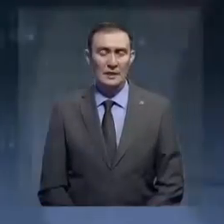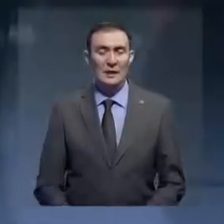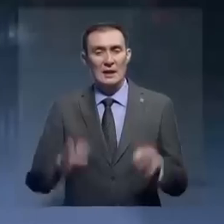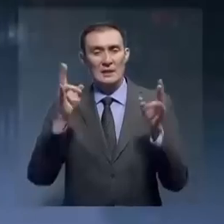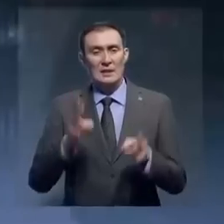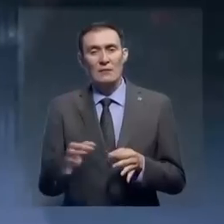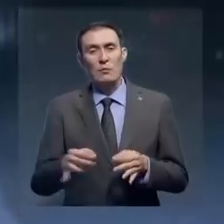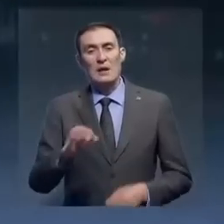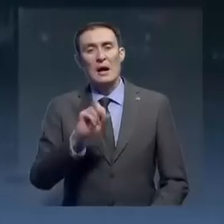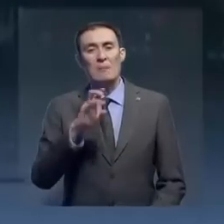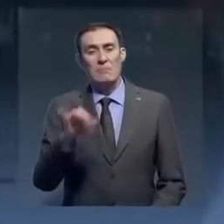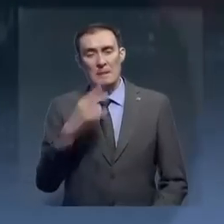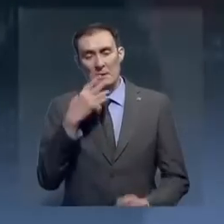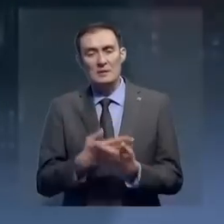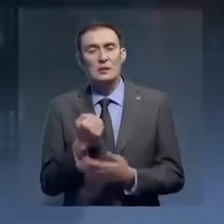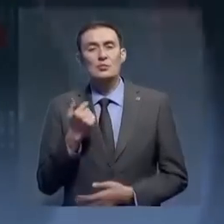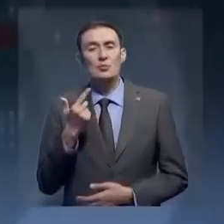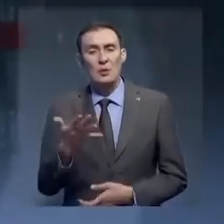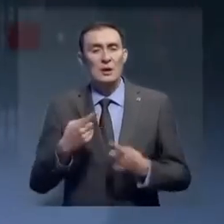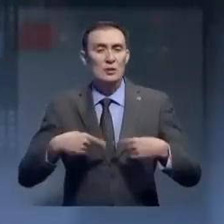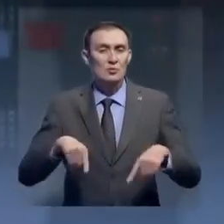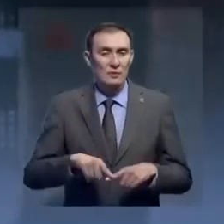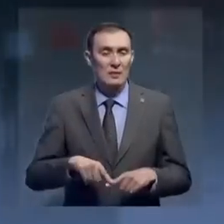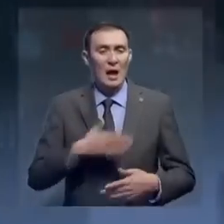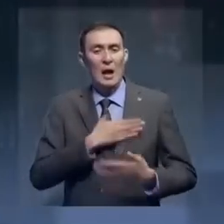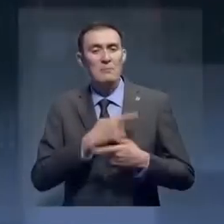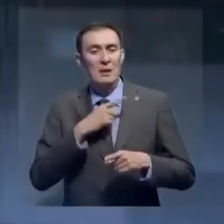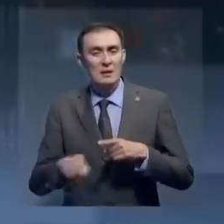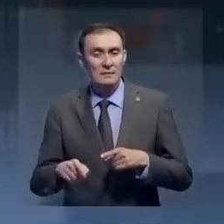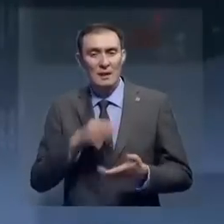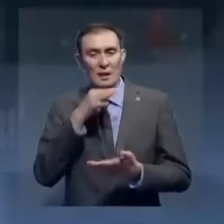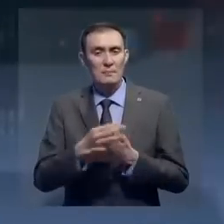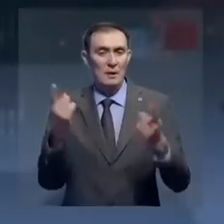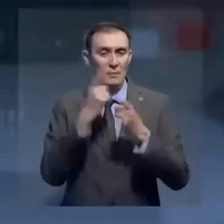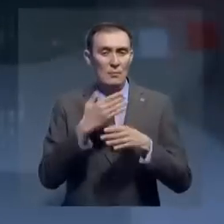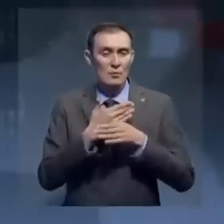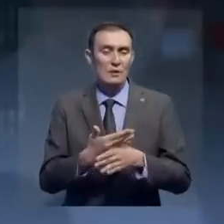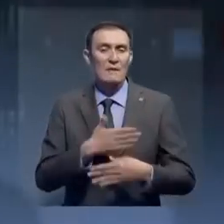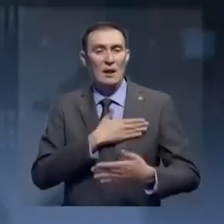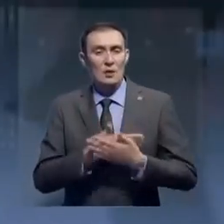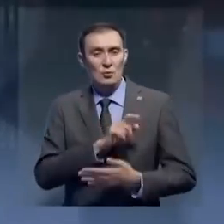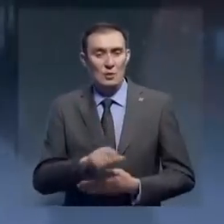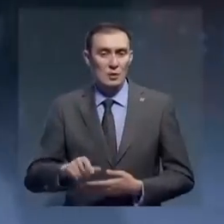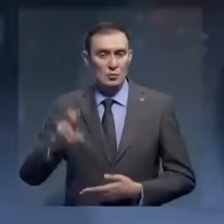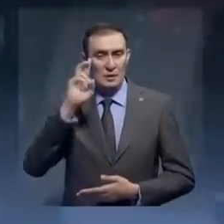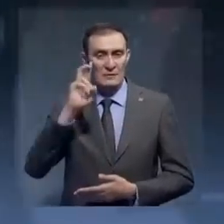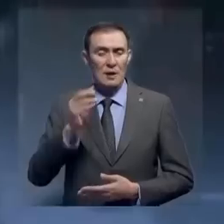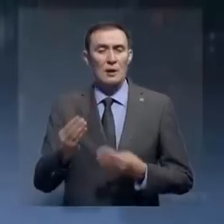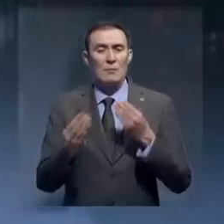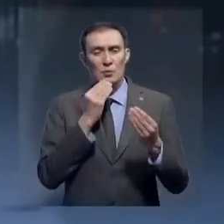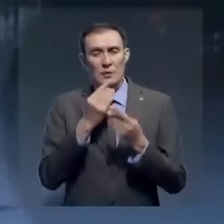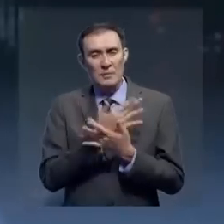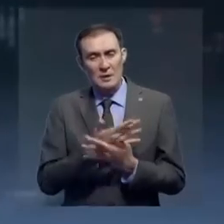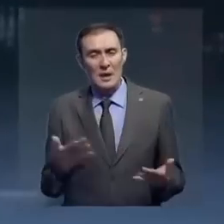трагедия в области Абая показала насколько организована и оперативно на крик о помощи отреагировали волонтеры страны